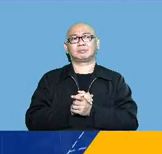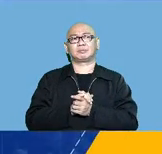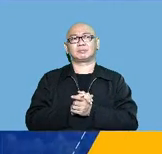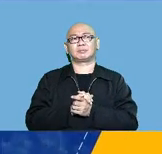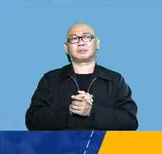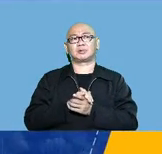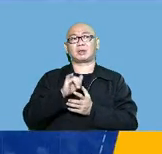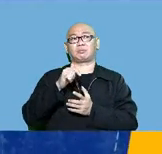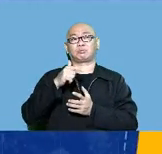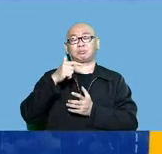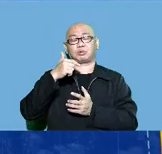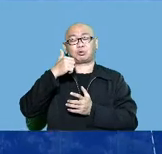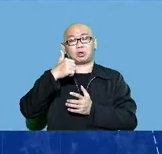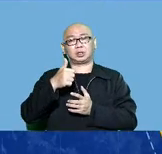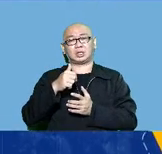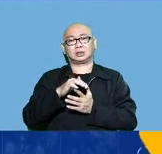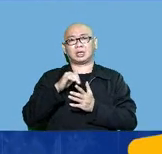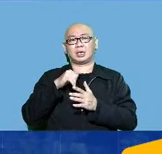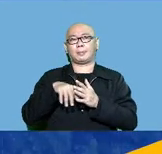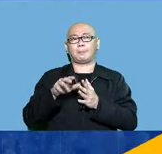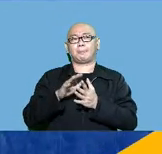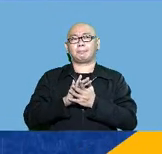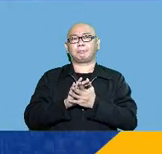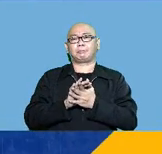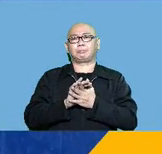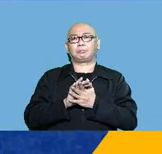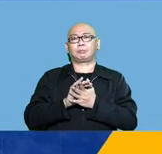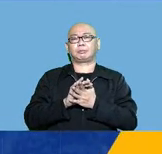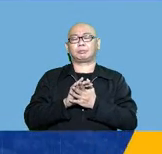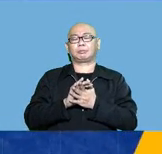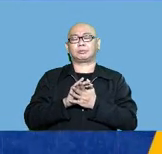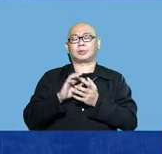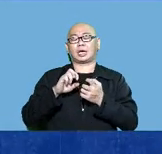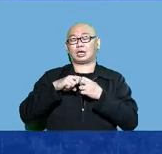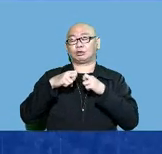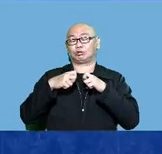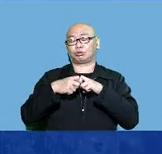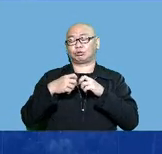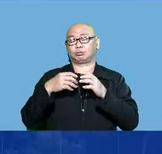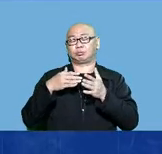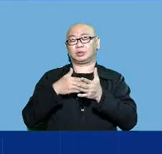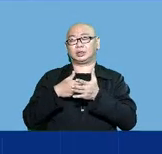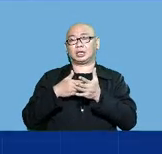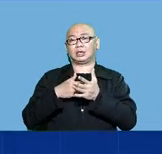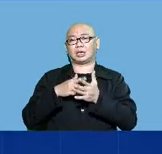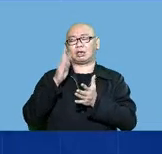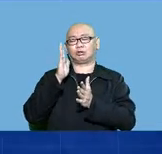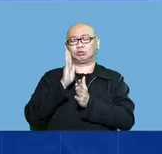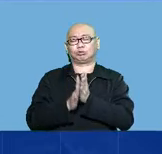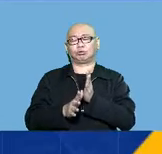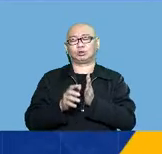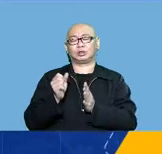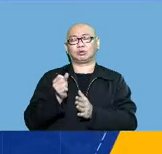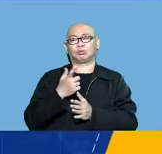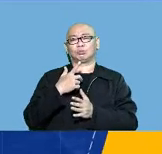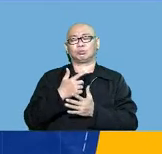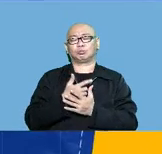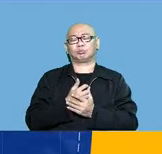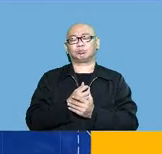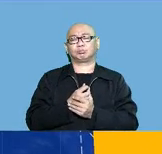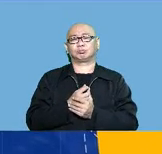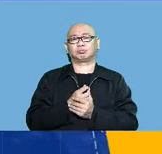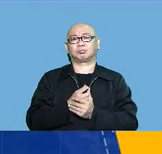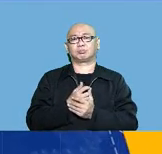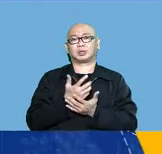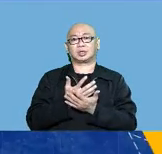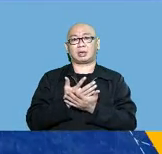berkualitas pada kasus henti jantung mendadak menjadi penentu keberlangsungan hidup. Langkah pertama tentu kita